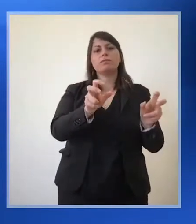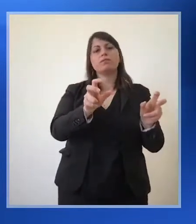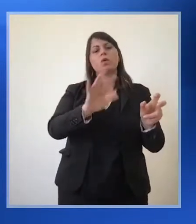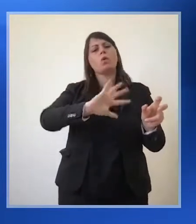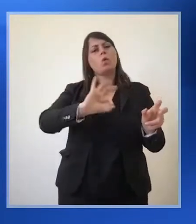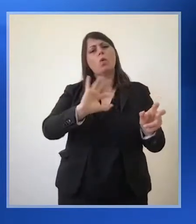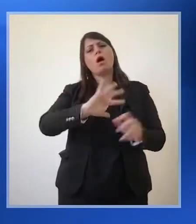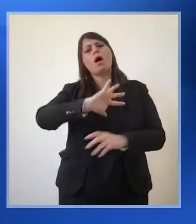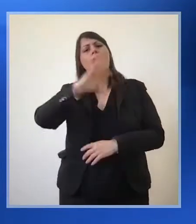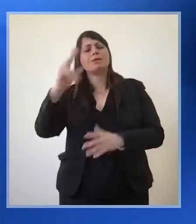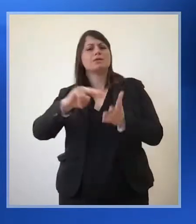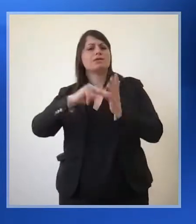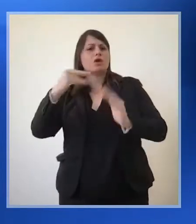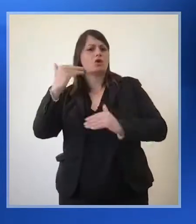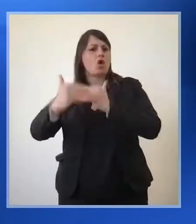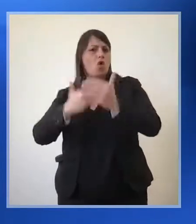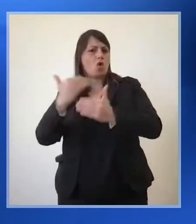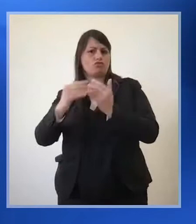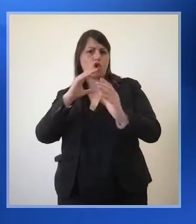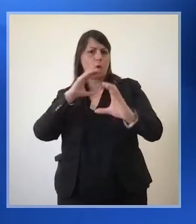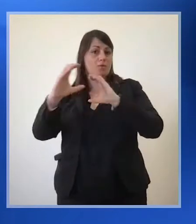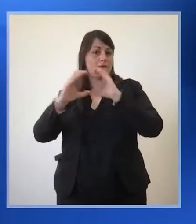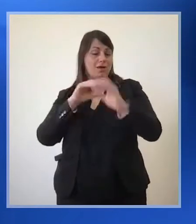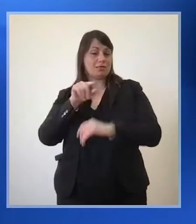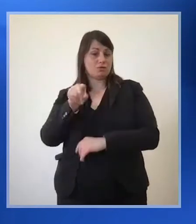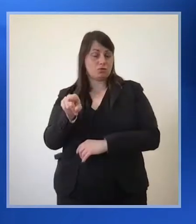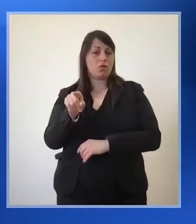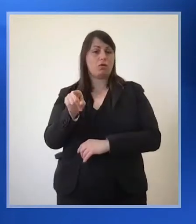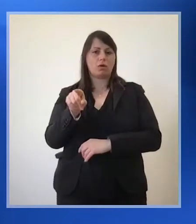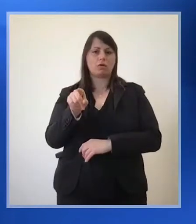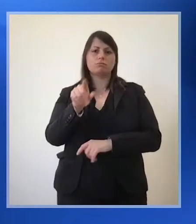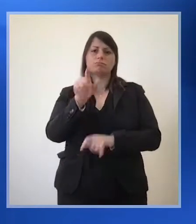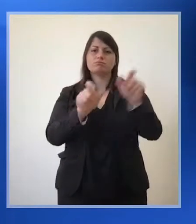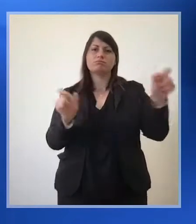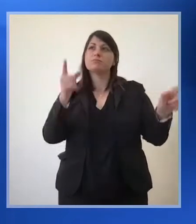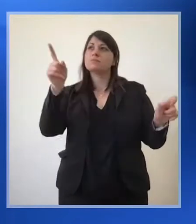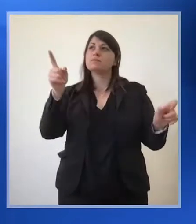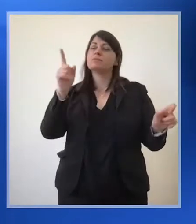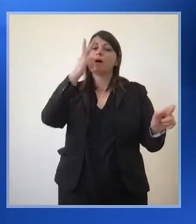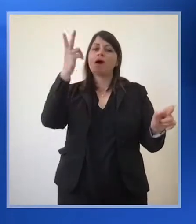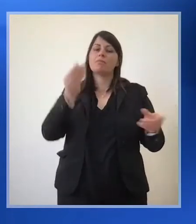altre tecnologie di comunicazione, concede